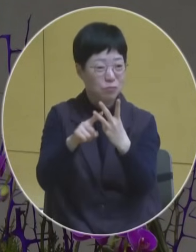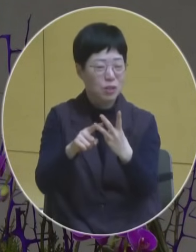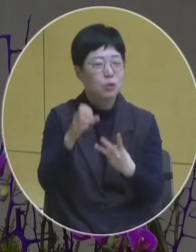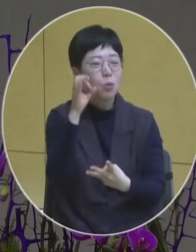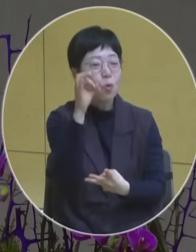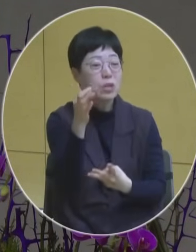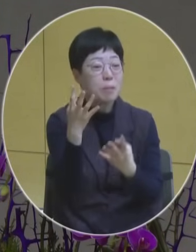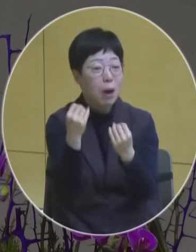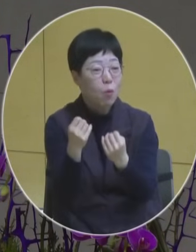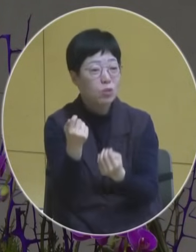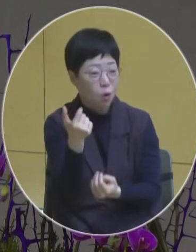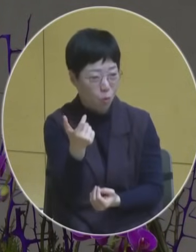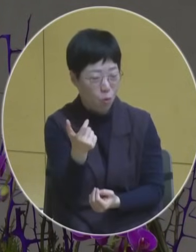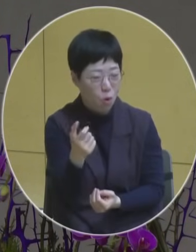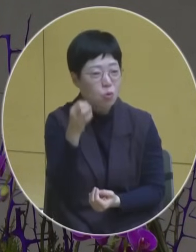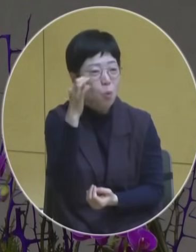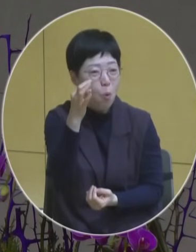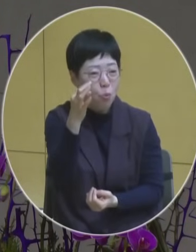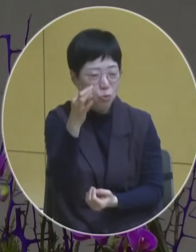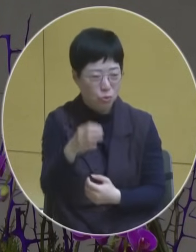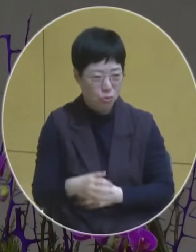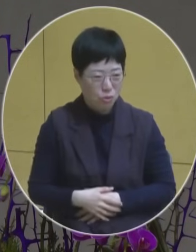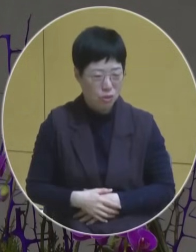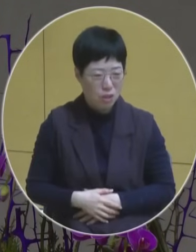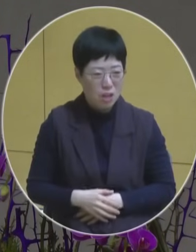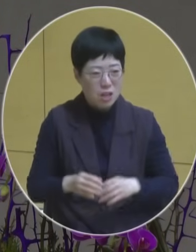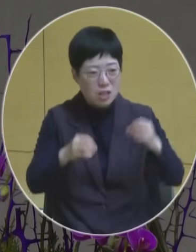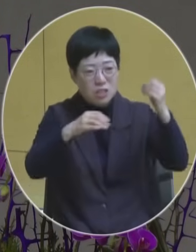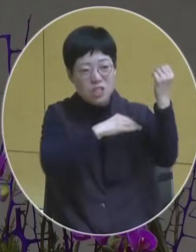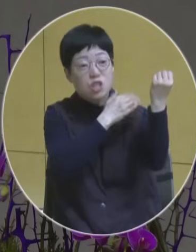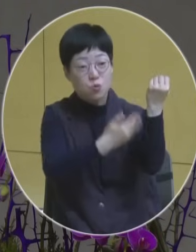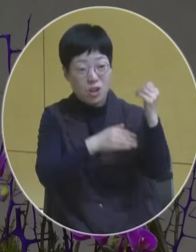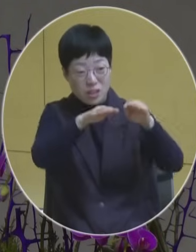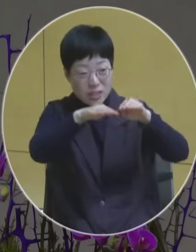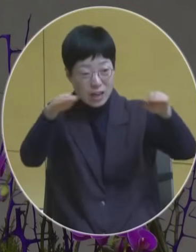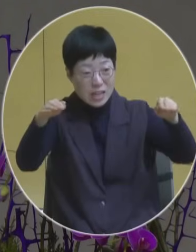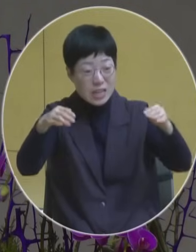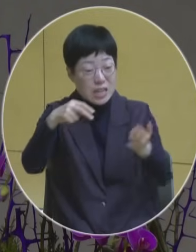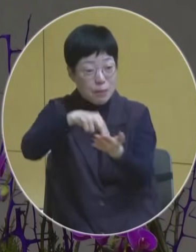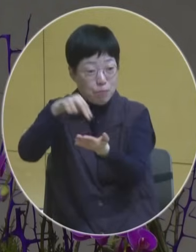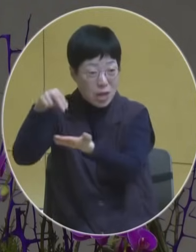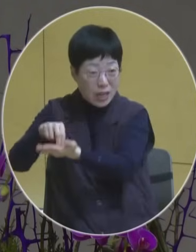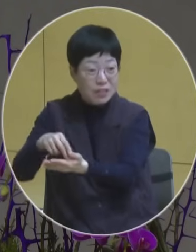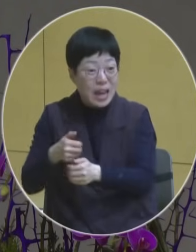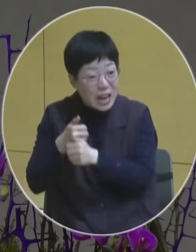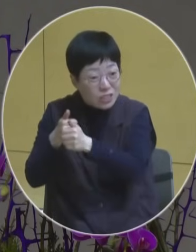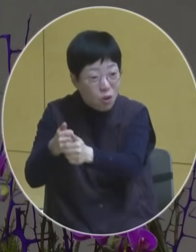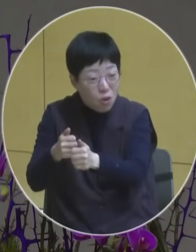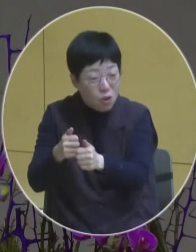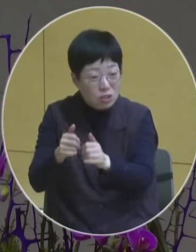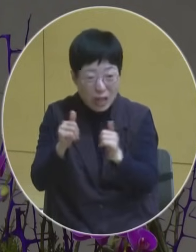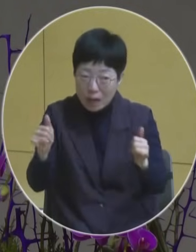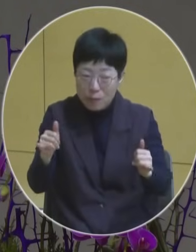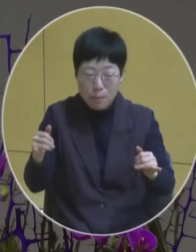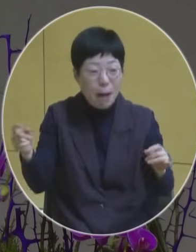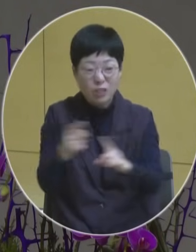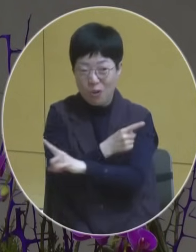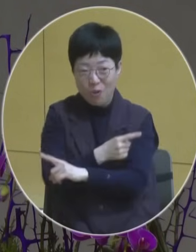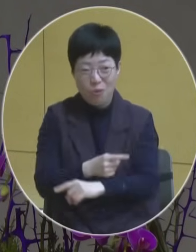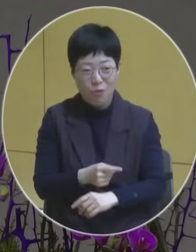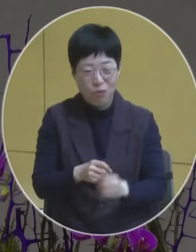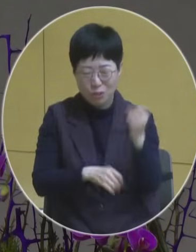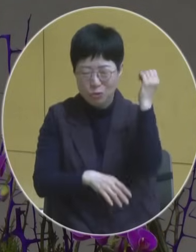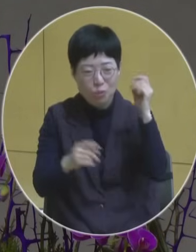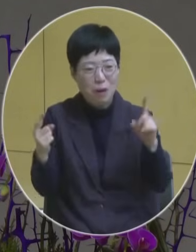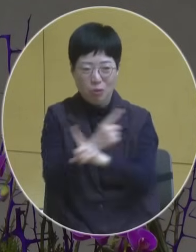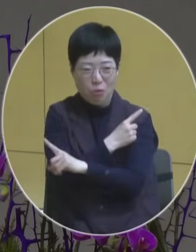돈이 많고 적고, 그 돈의 변동, 지위의 변동, 입장의 변동에 따라서 사람은 달라져요. 기준이